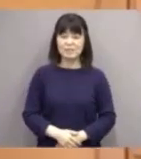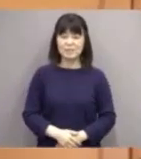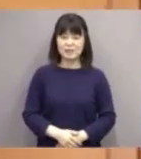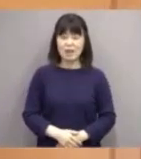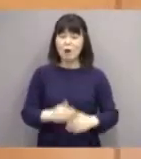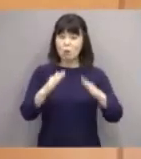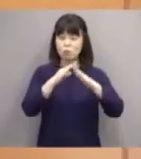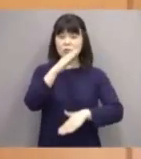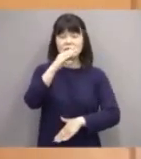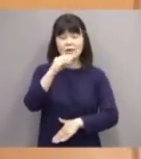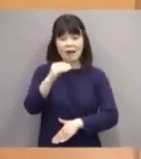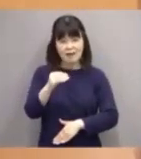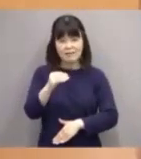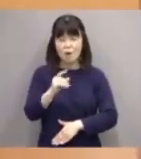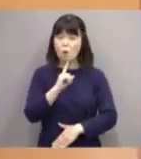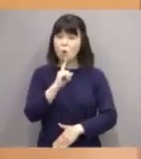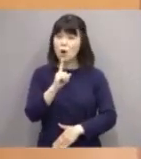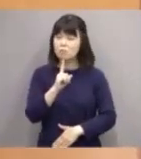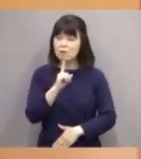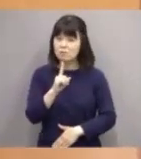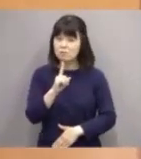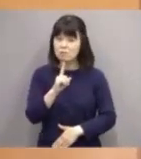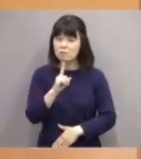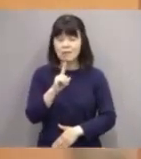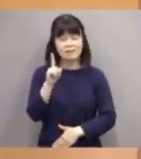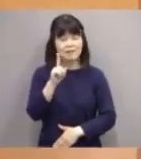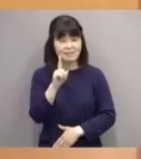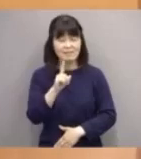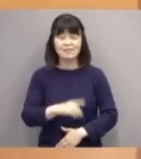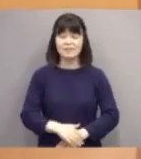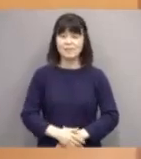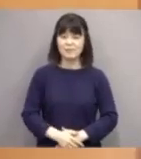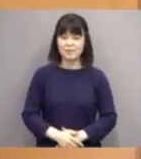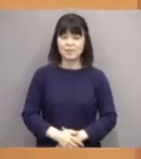帰ったらお家の人にはどんなお話をしてあげますか？